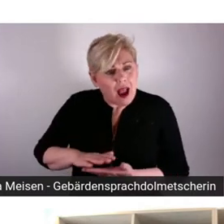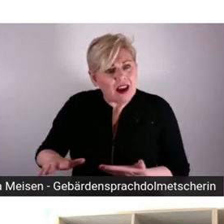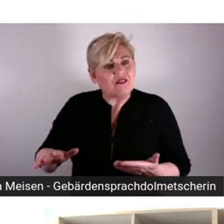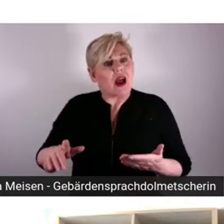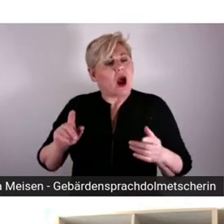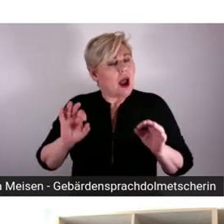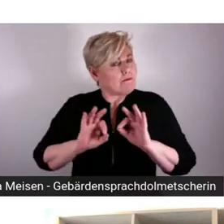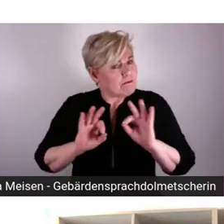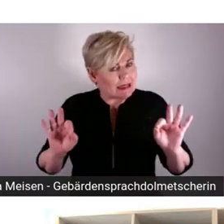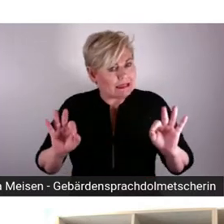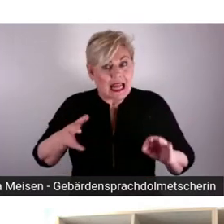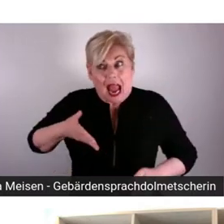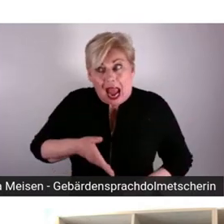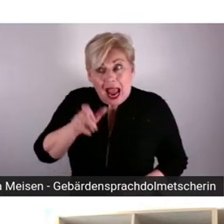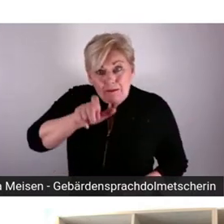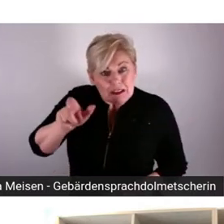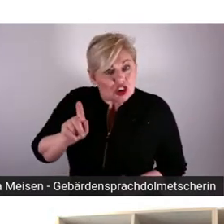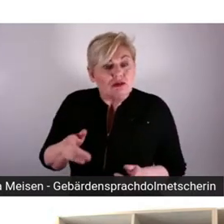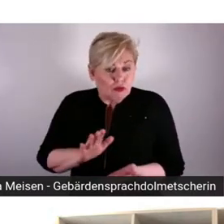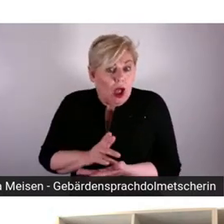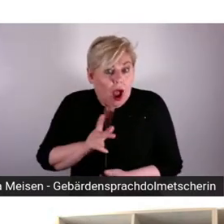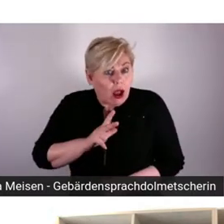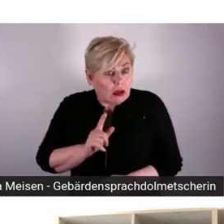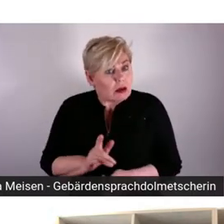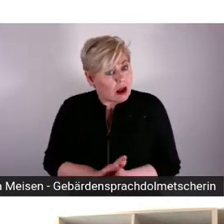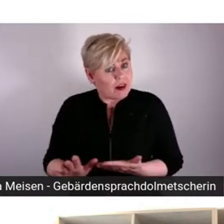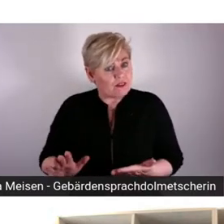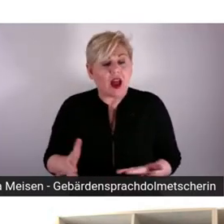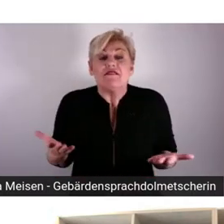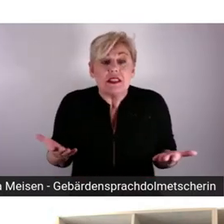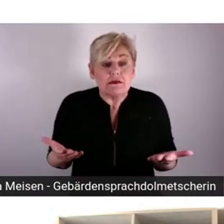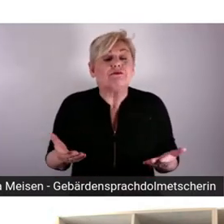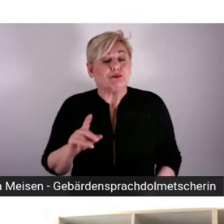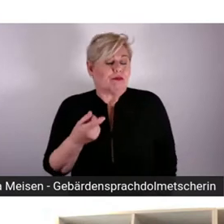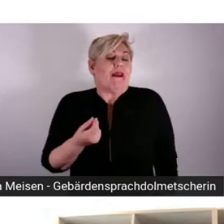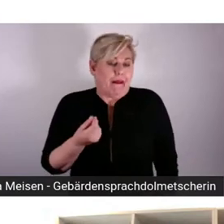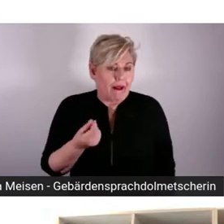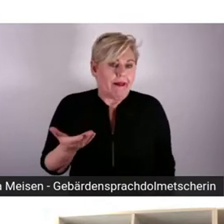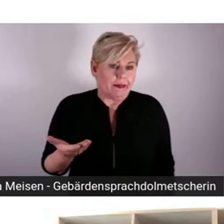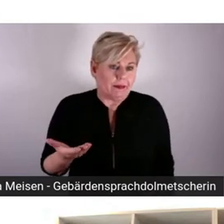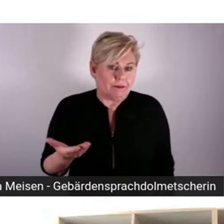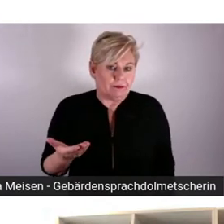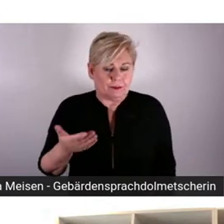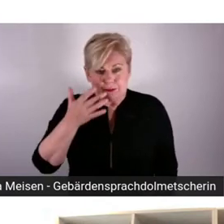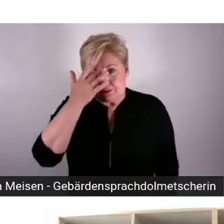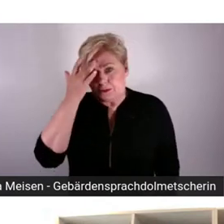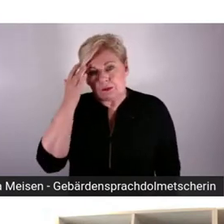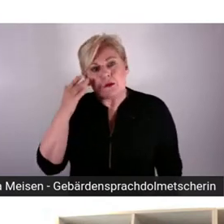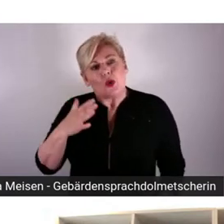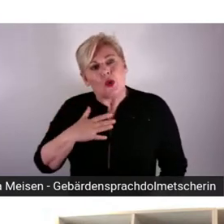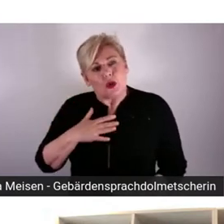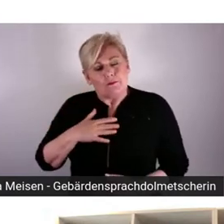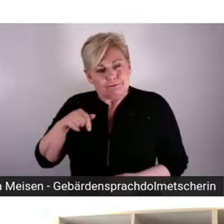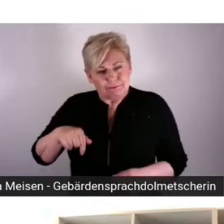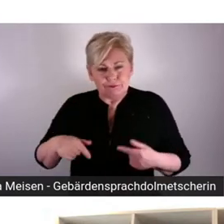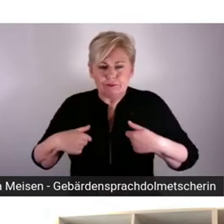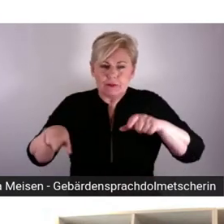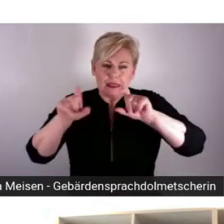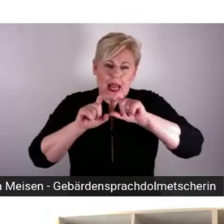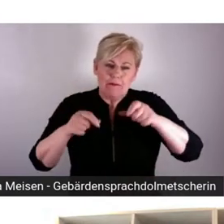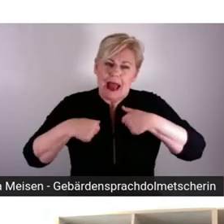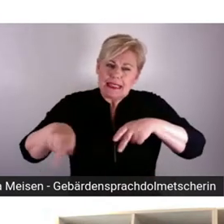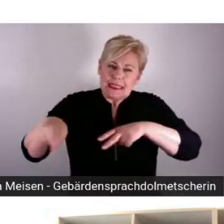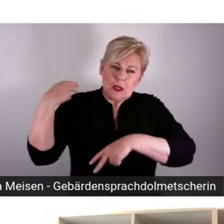schützt, eigentlich etwas ganz Einfaches ist. Das ist nämlich Geld. Und ich komme zurück auf den zurückliegenden